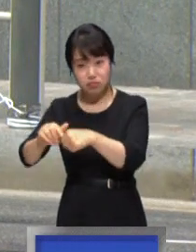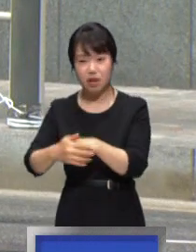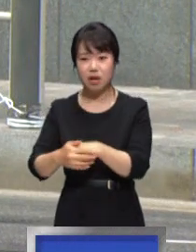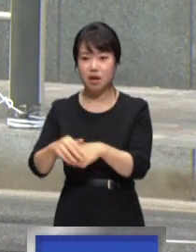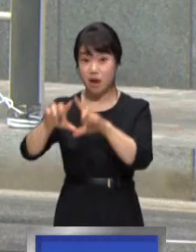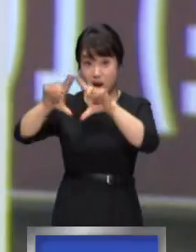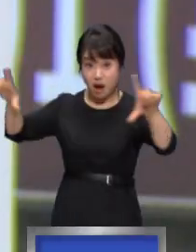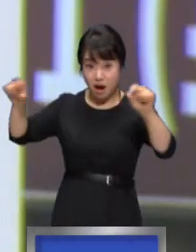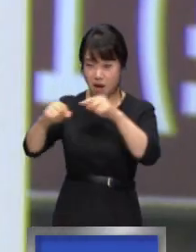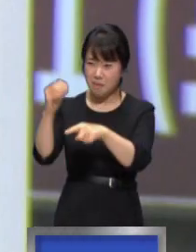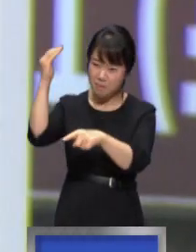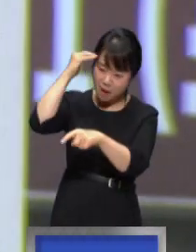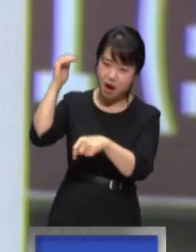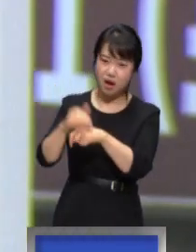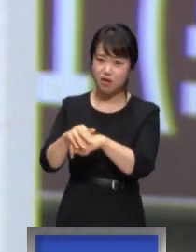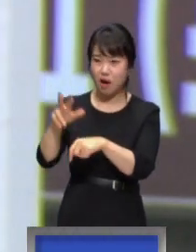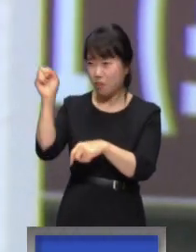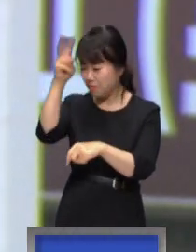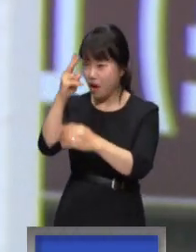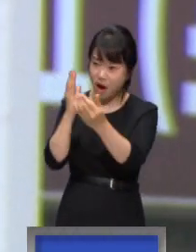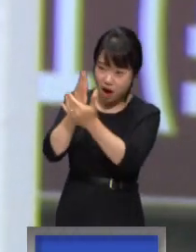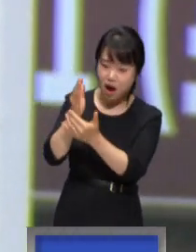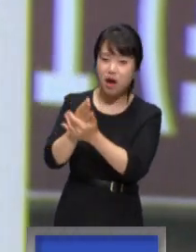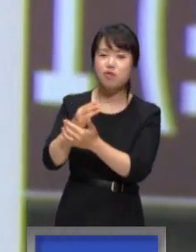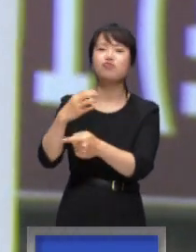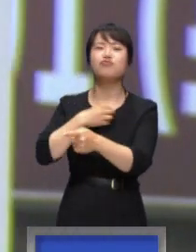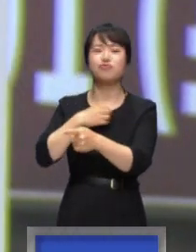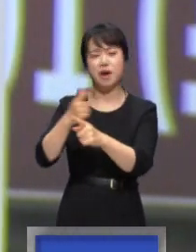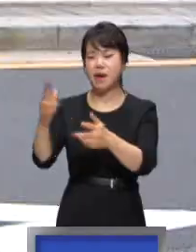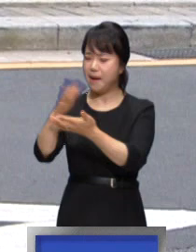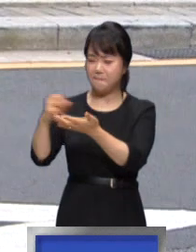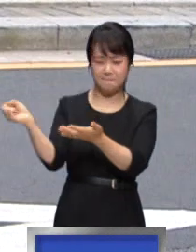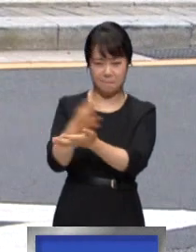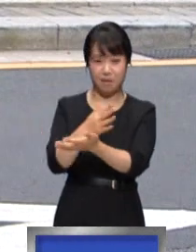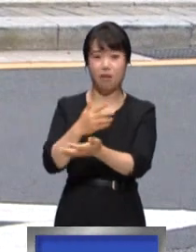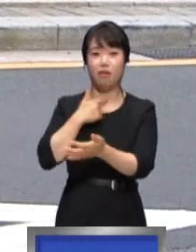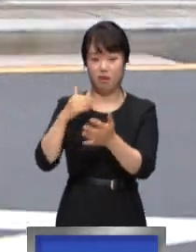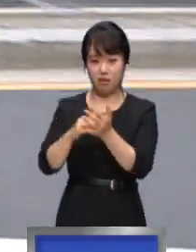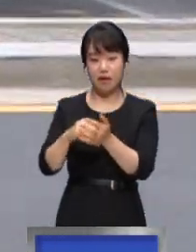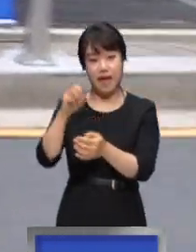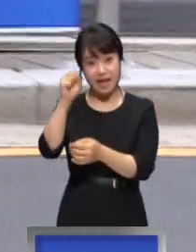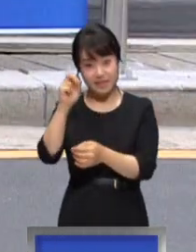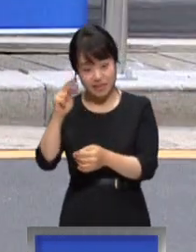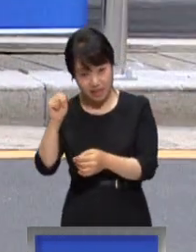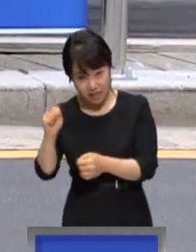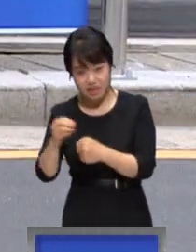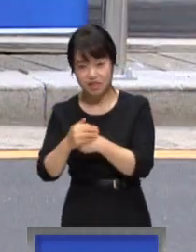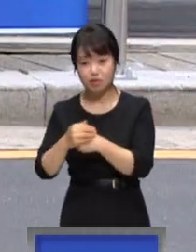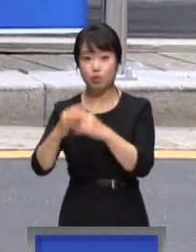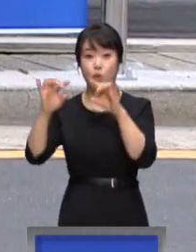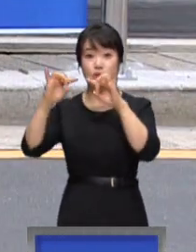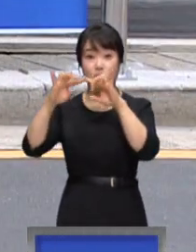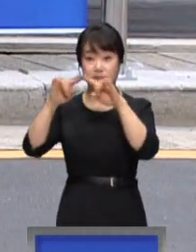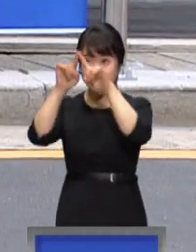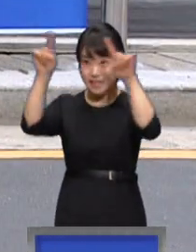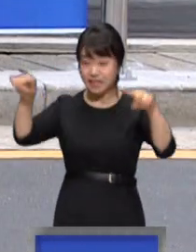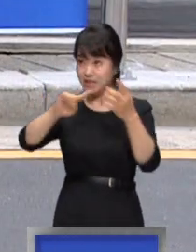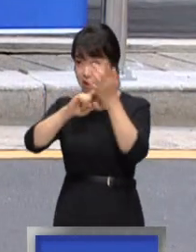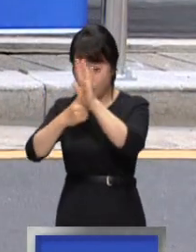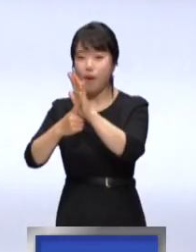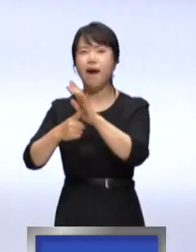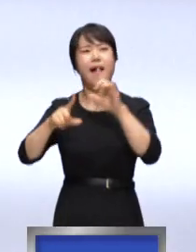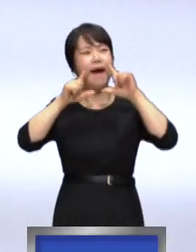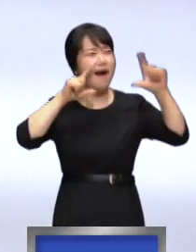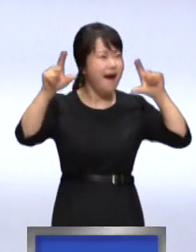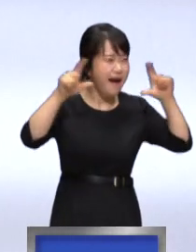안전사고나 도심이관을 개선한다는 취지입니다. 이와 함께 공공현수막을 SNS나 LED 전자게시대로 전환한다고